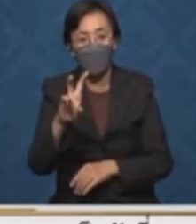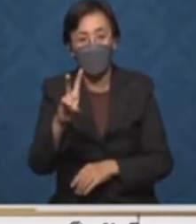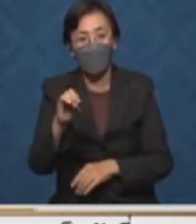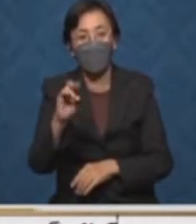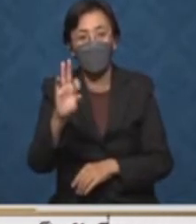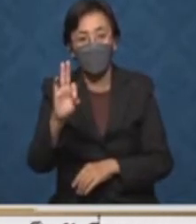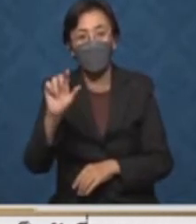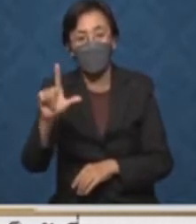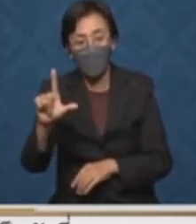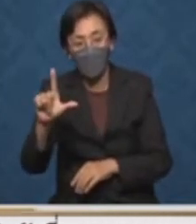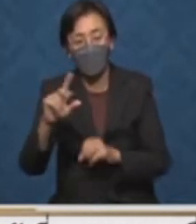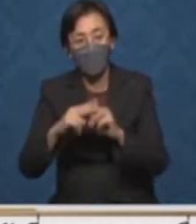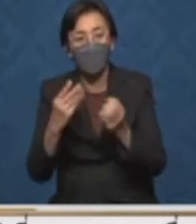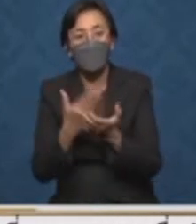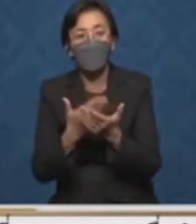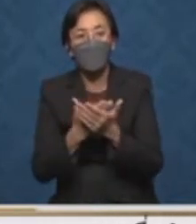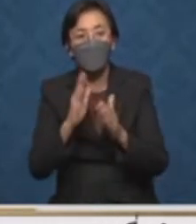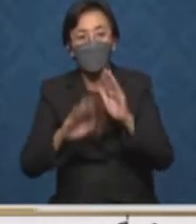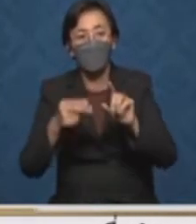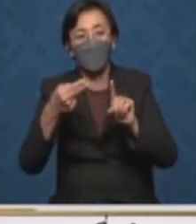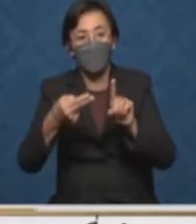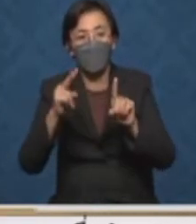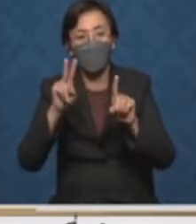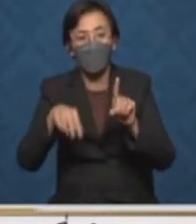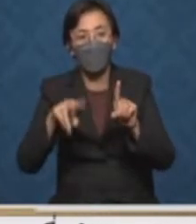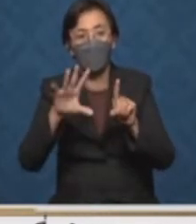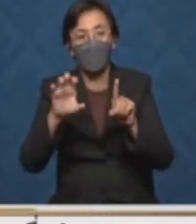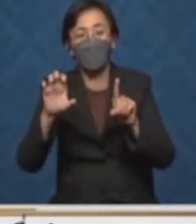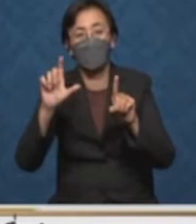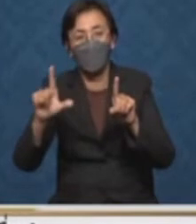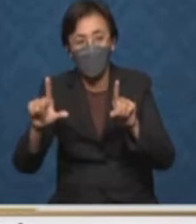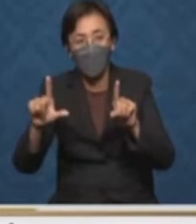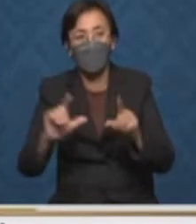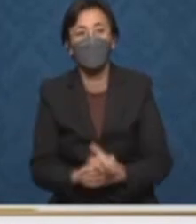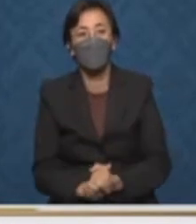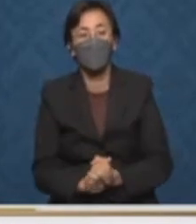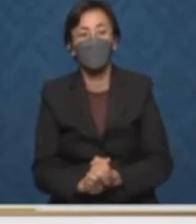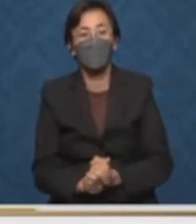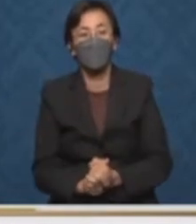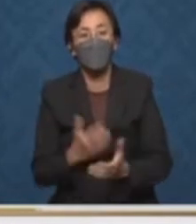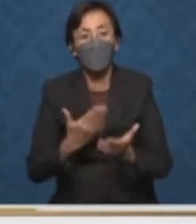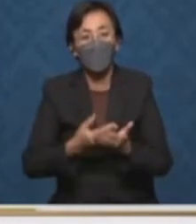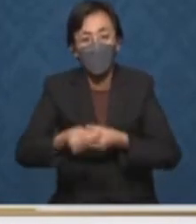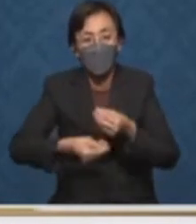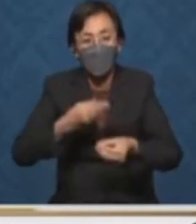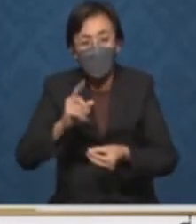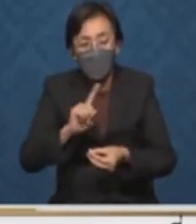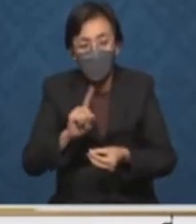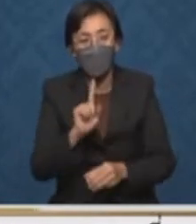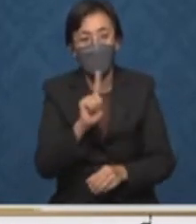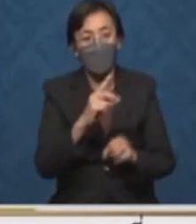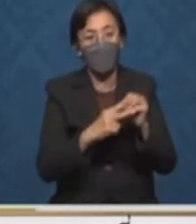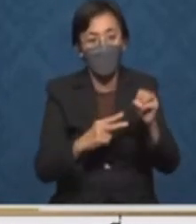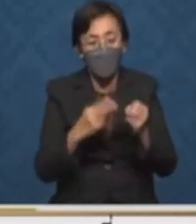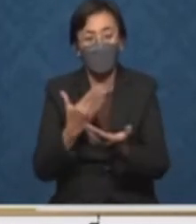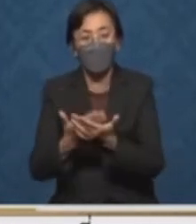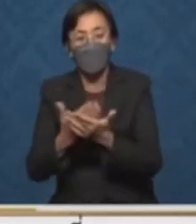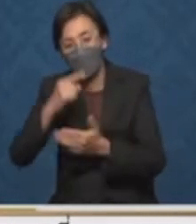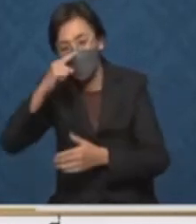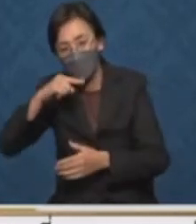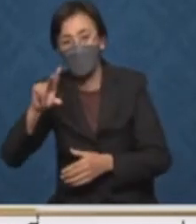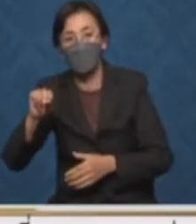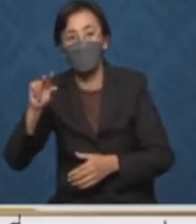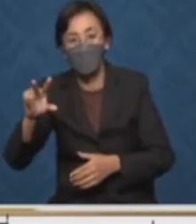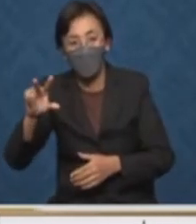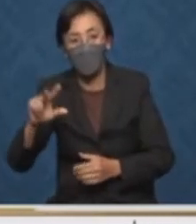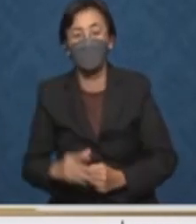ล้านเหรียญหรือประมาณ 12,500 ล้านบาทผมคิดอัตราแลกเปลี่ยน33บาทต่อ1ยูเอสดอลลา